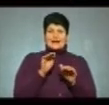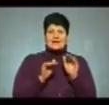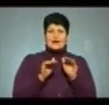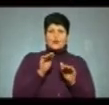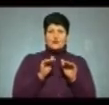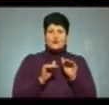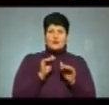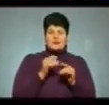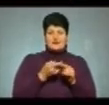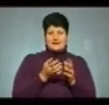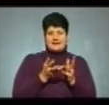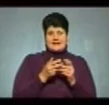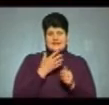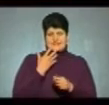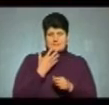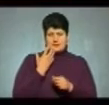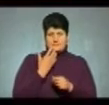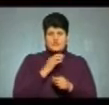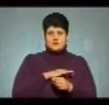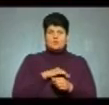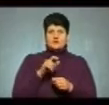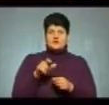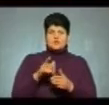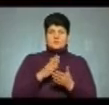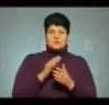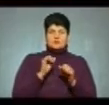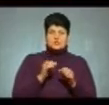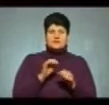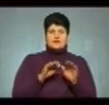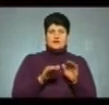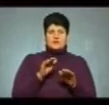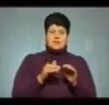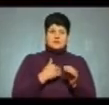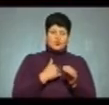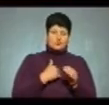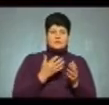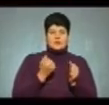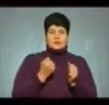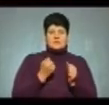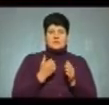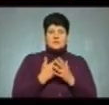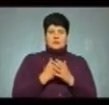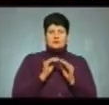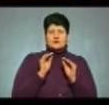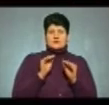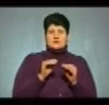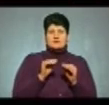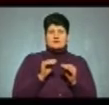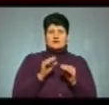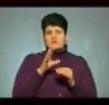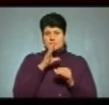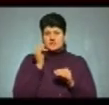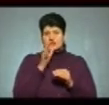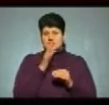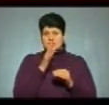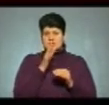оцю кількість тепла. Споживачі будуть мати можливість регулювати. Схочуть вони брати. Чому регулювати? Можна виставити різні режими. Нічний час